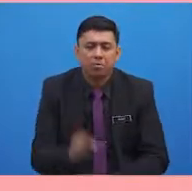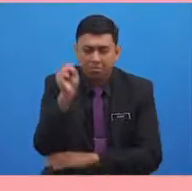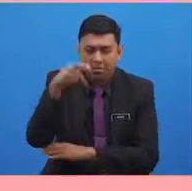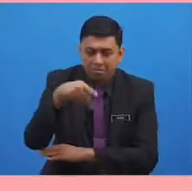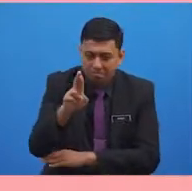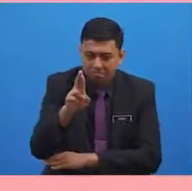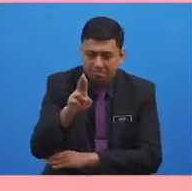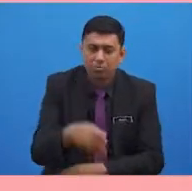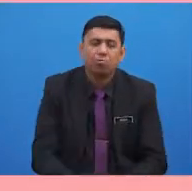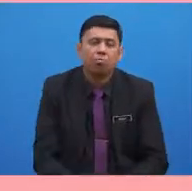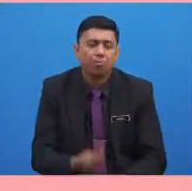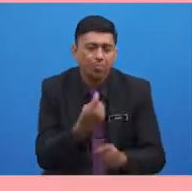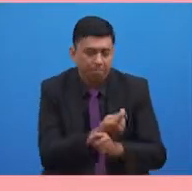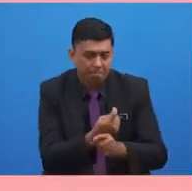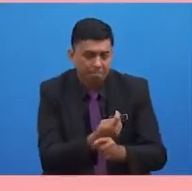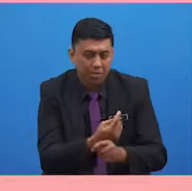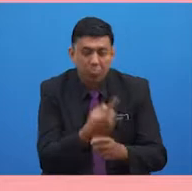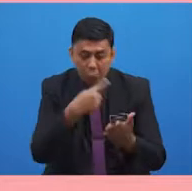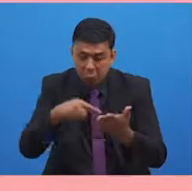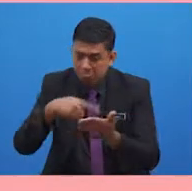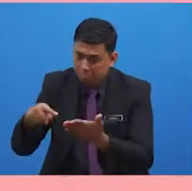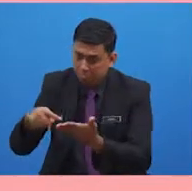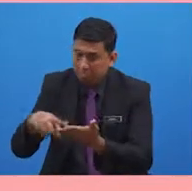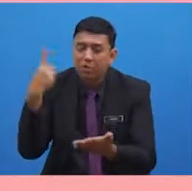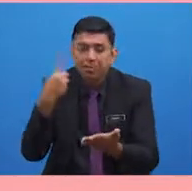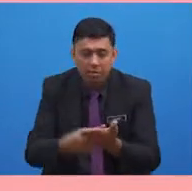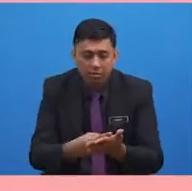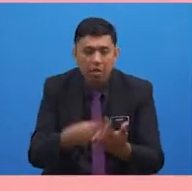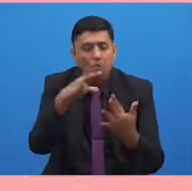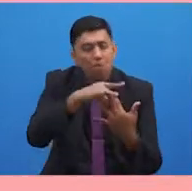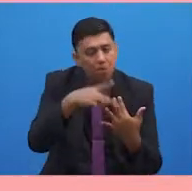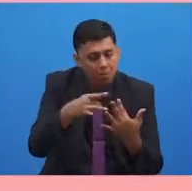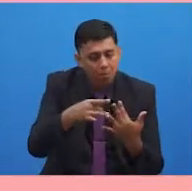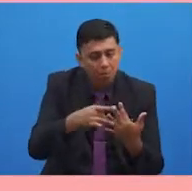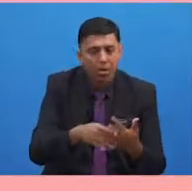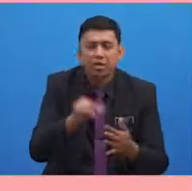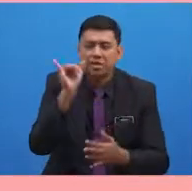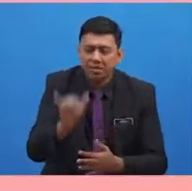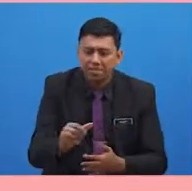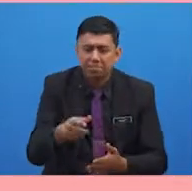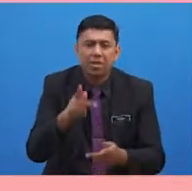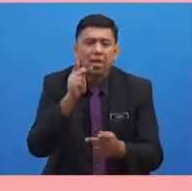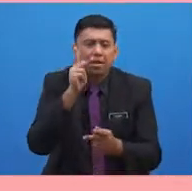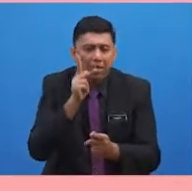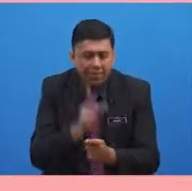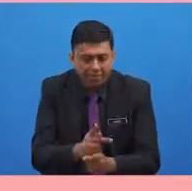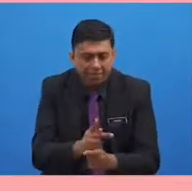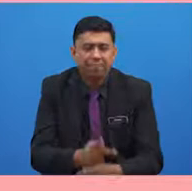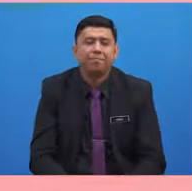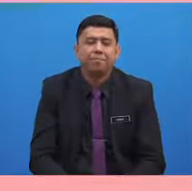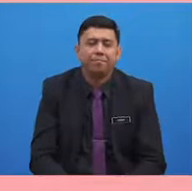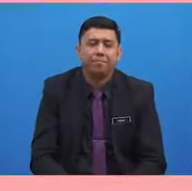SPR berperanan untuk menyemak serta mendaftar pengundi yang berkelayakan.